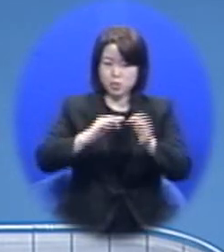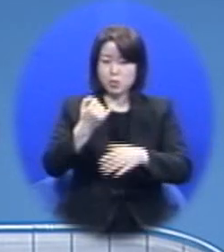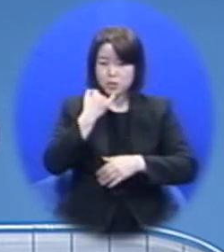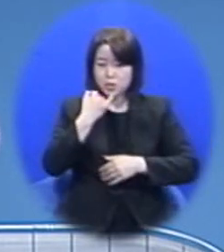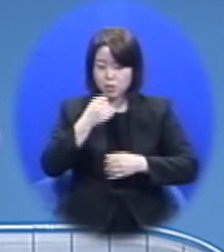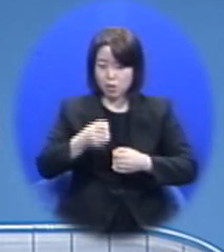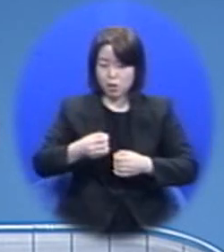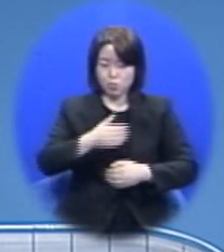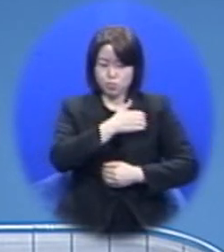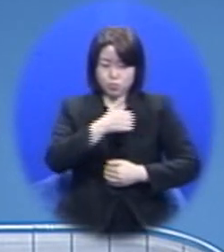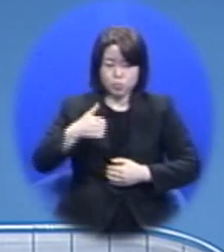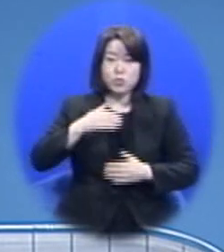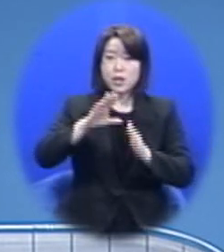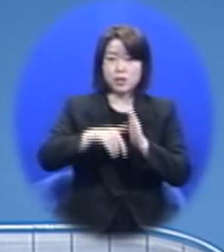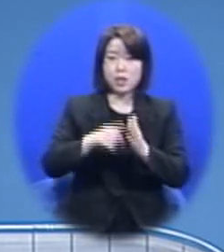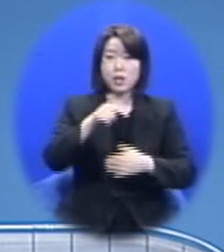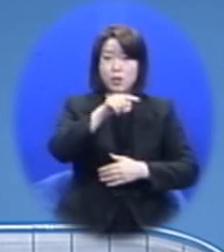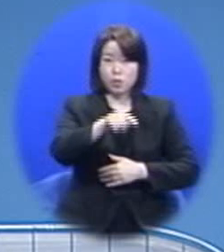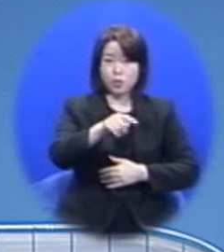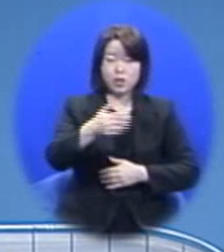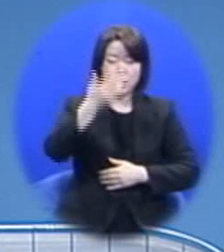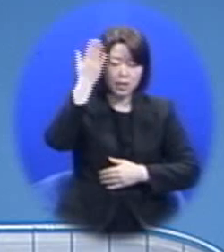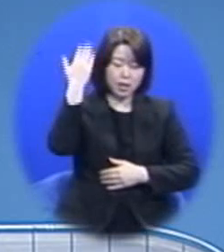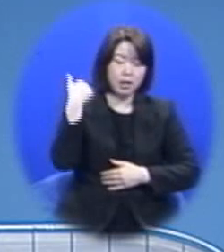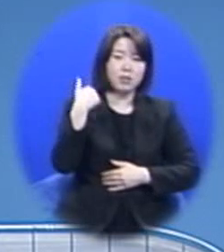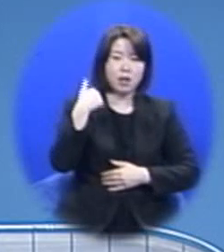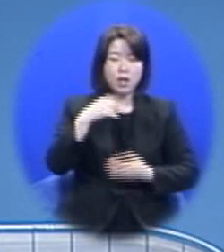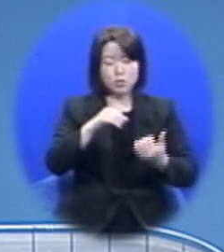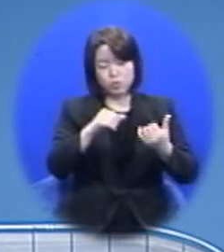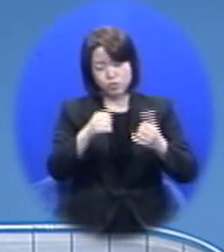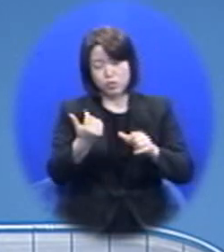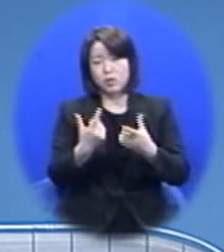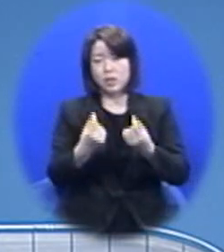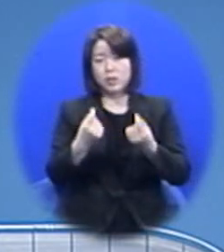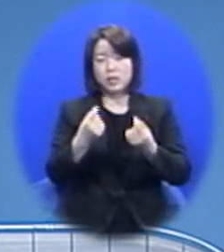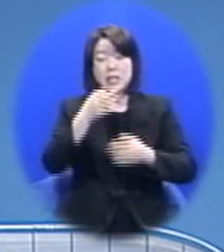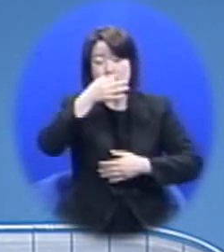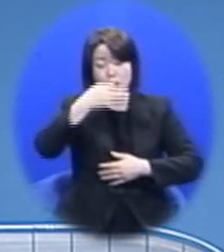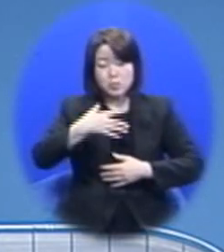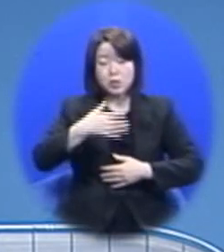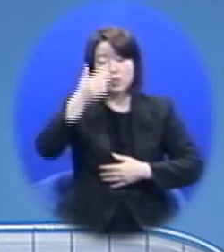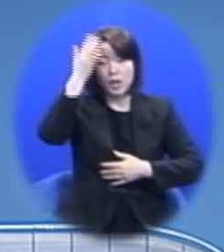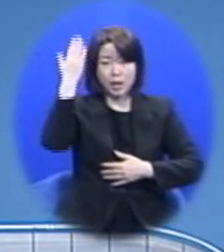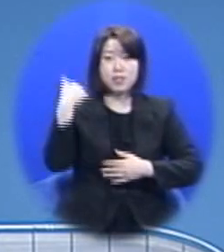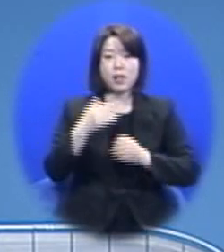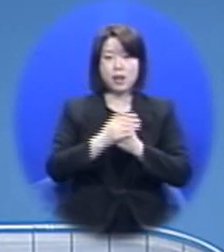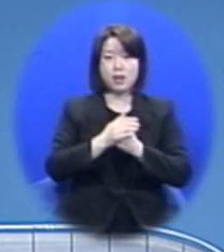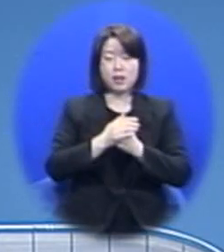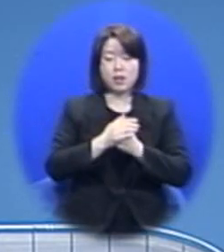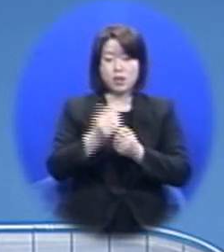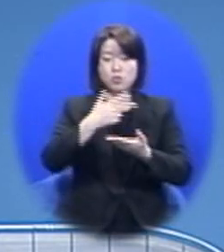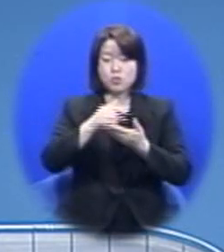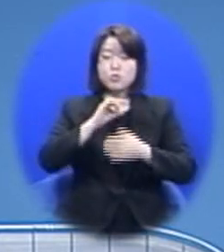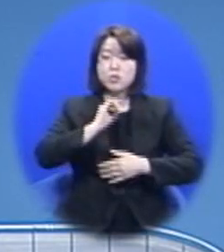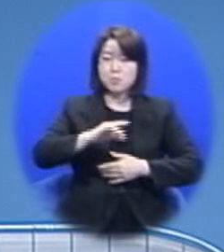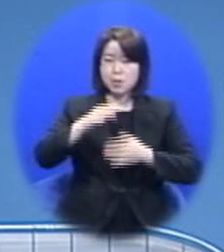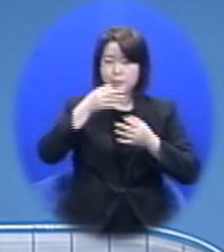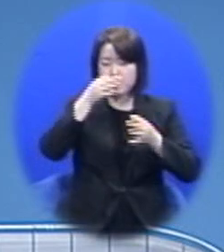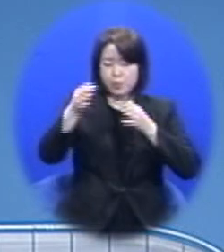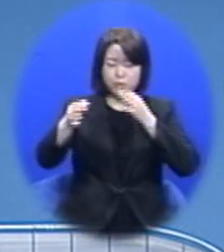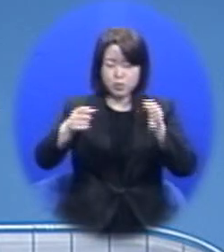너희들의 고난의 때, 죽을 것 같았던 그때, 정말 나만 부르짖고 찾을